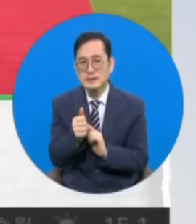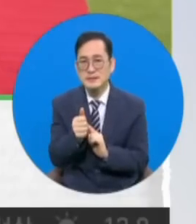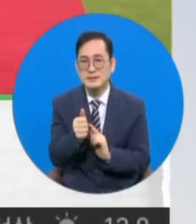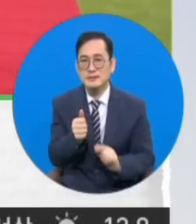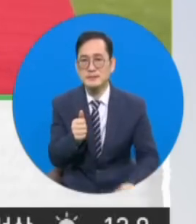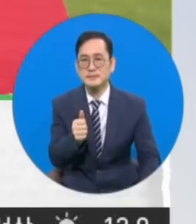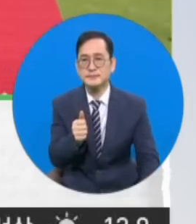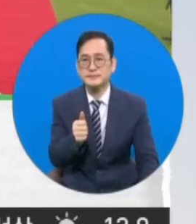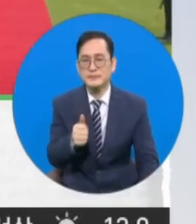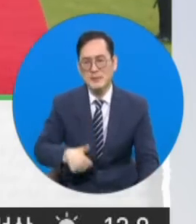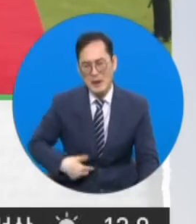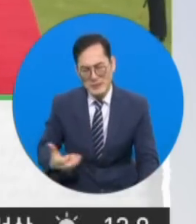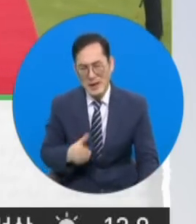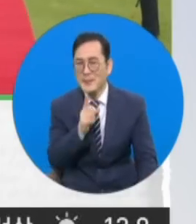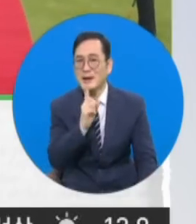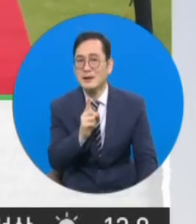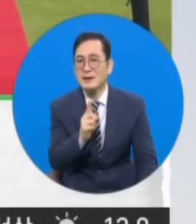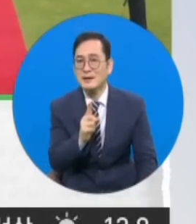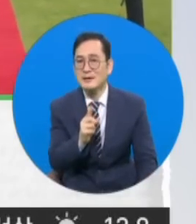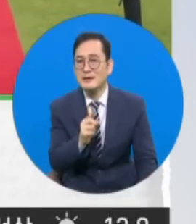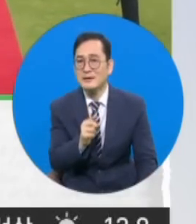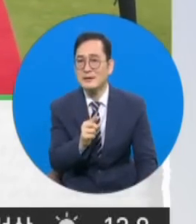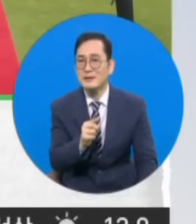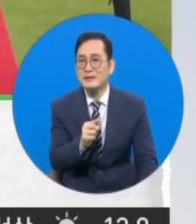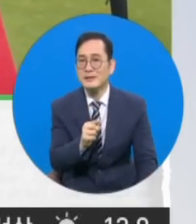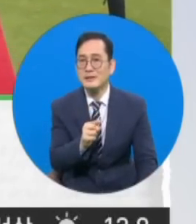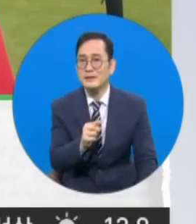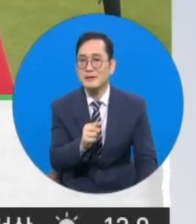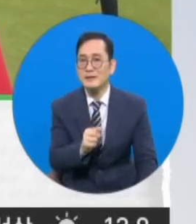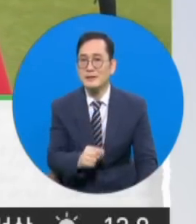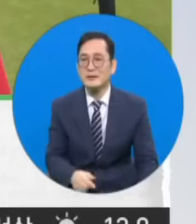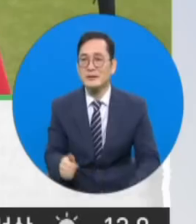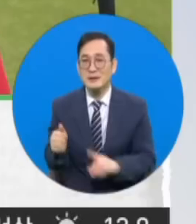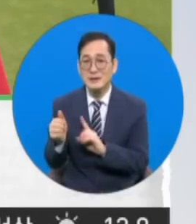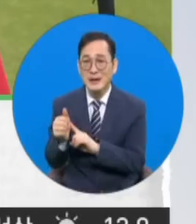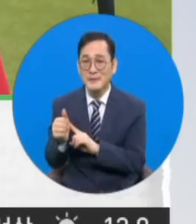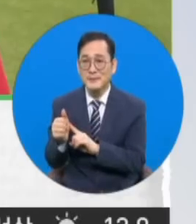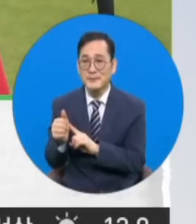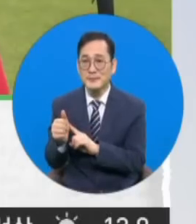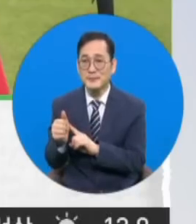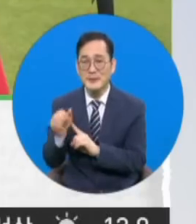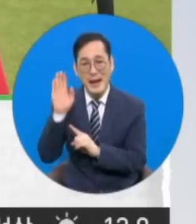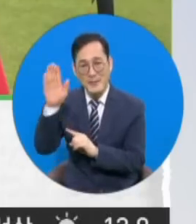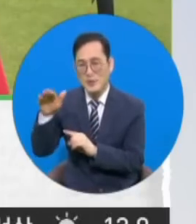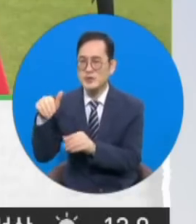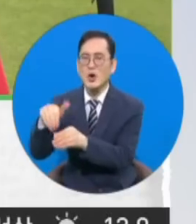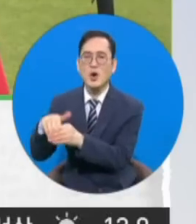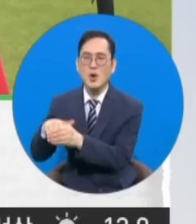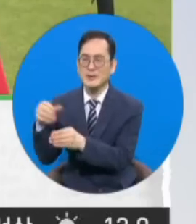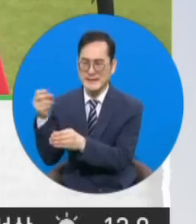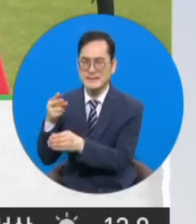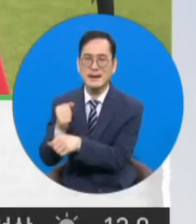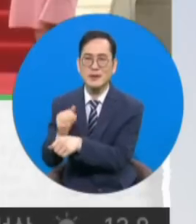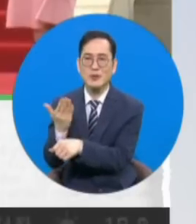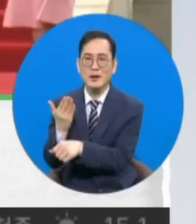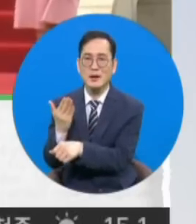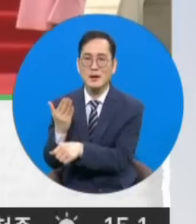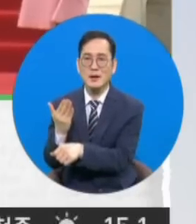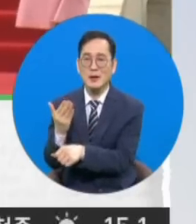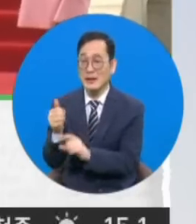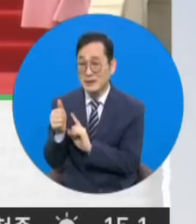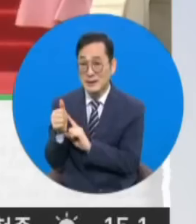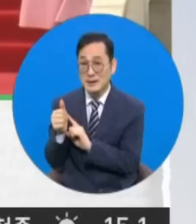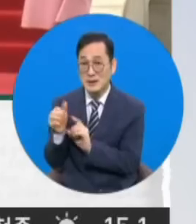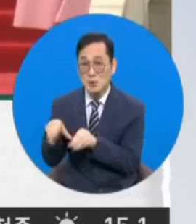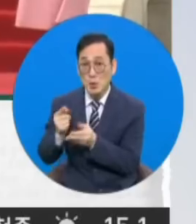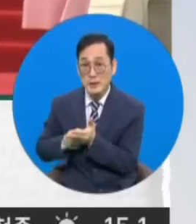좀 엇갈리긴 합니다만은 기시다는 어쨌든간에 중위원을 좀 조기예산하고 중위원 선거를 다시 치르려고 하는 상황이거든요 왜 그러냐면 기시다는 지금